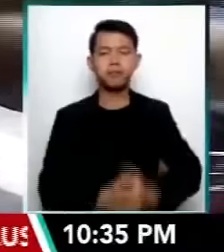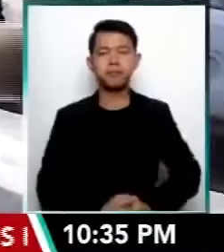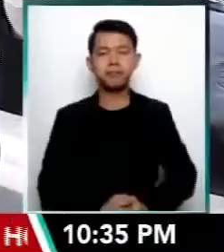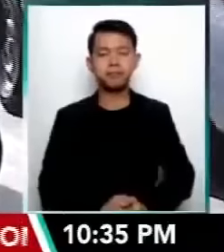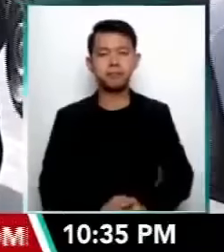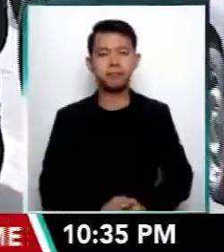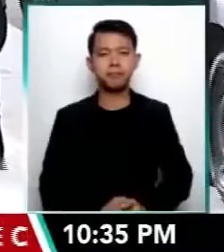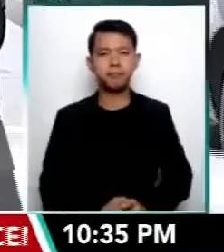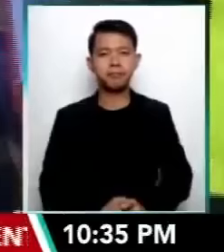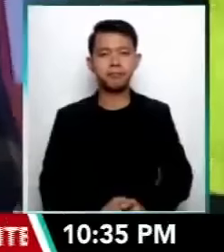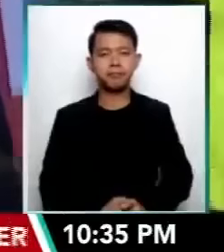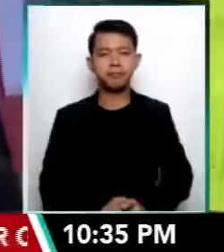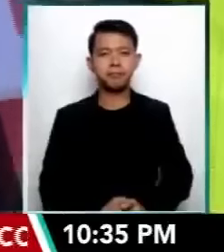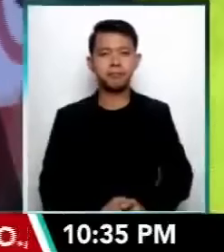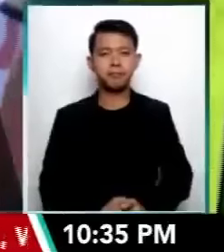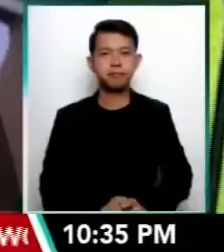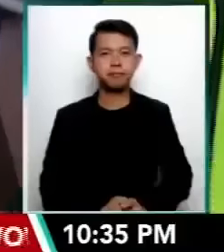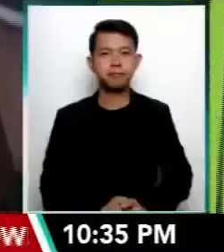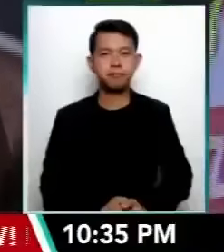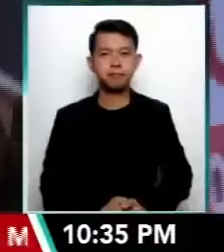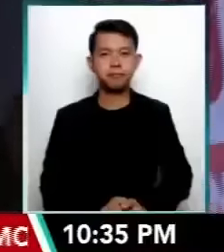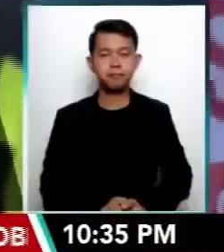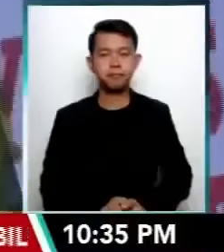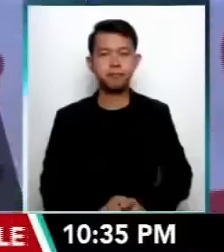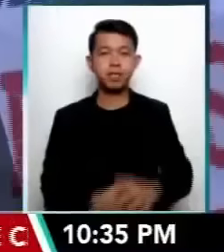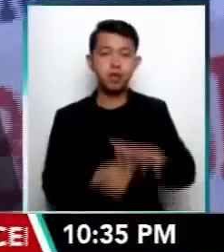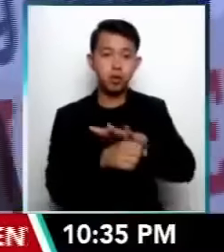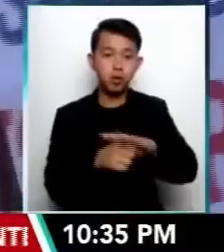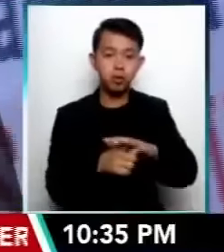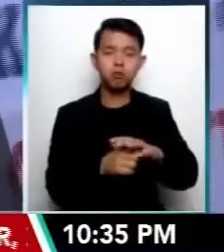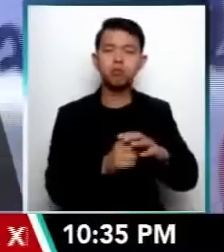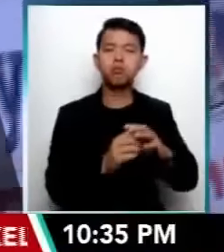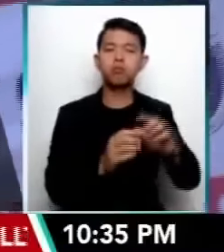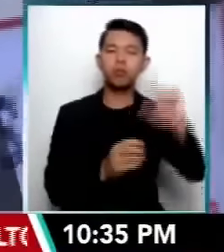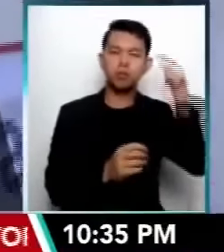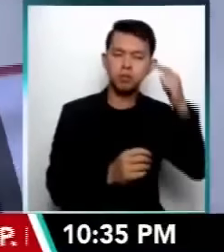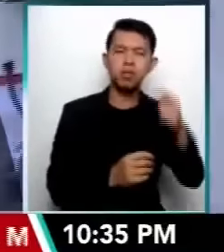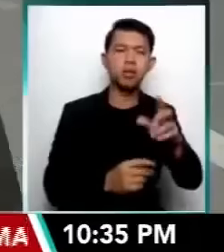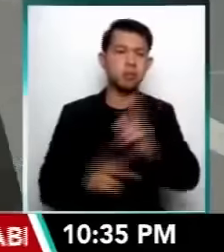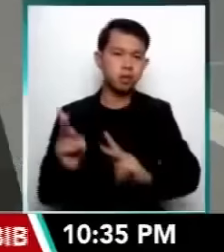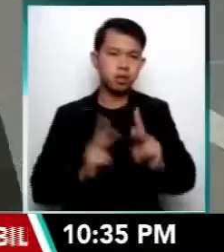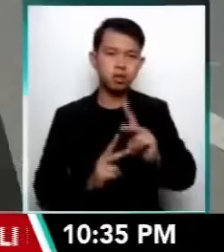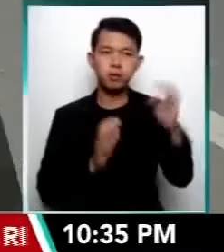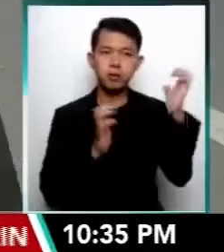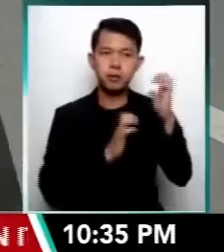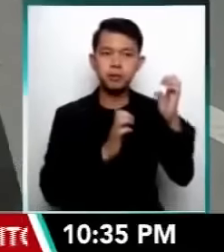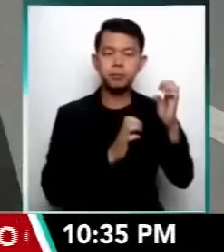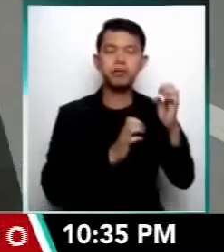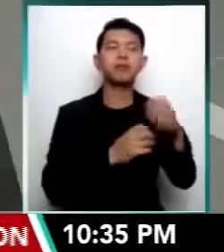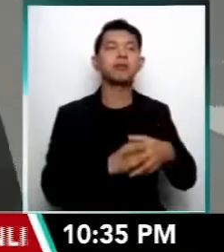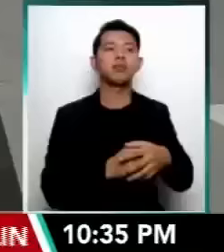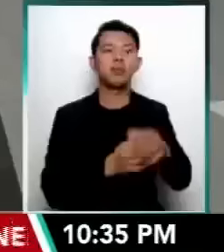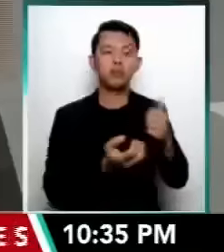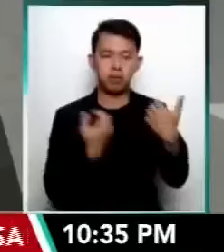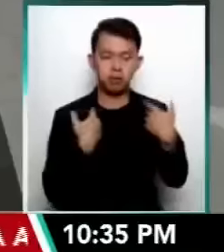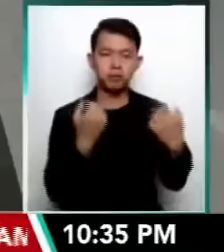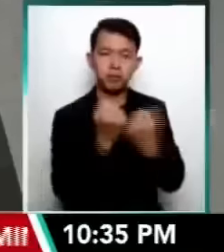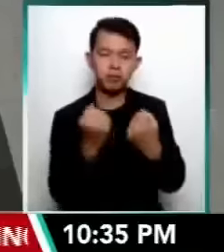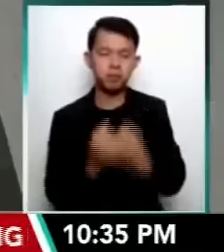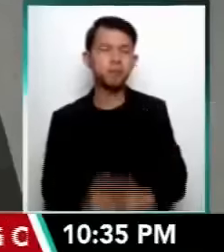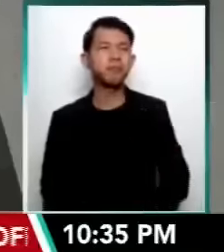Sa libreng sakay ng mga lokal na pamahalaan, umasa ang mga naapektuhan ng transport strike ngayong araw. Wala nga pong masakyan eh, kanina pa